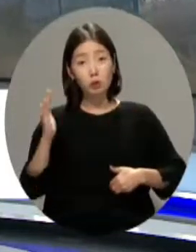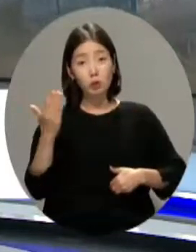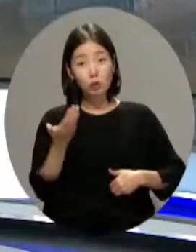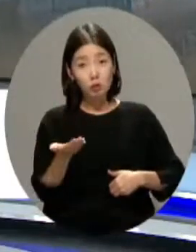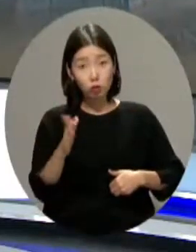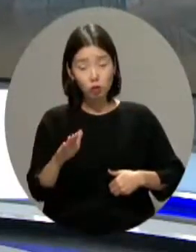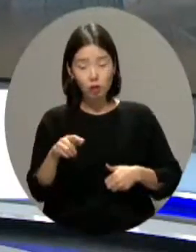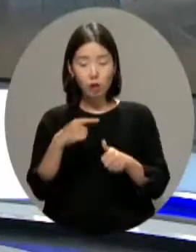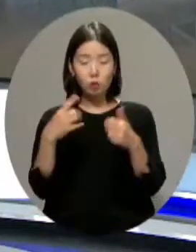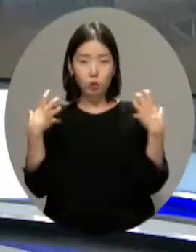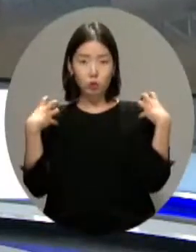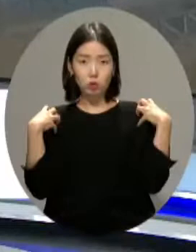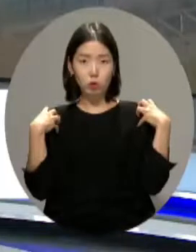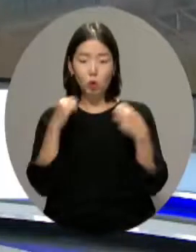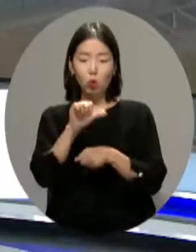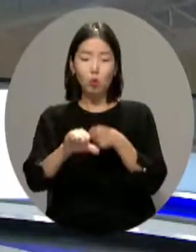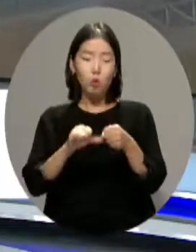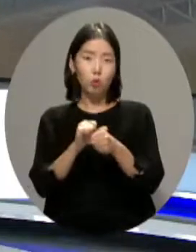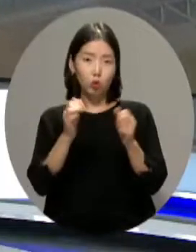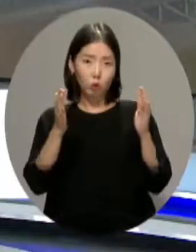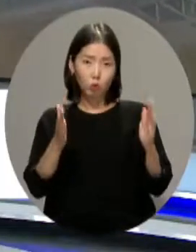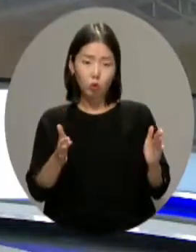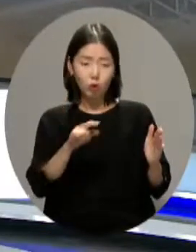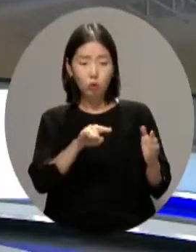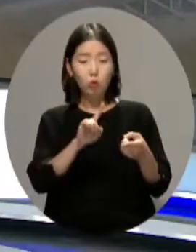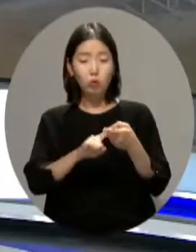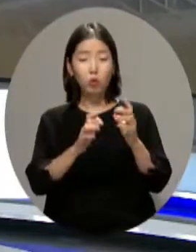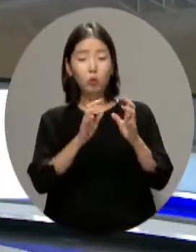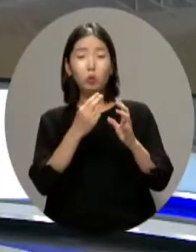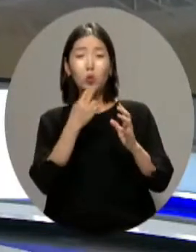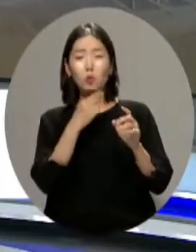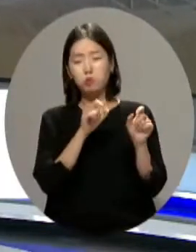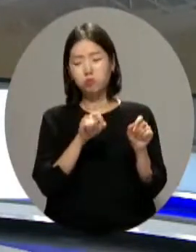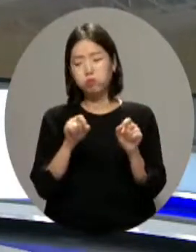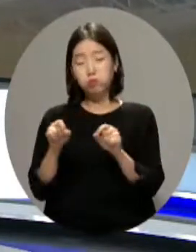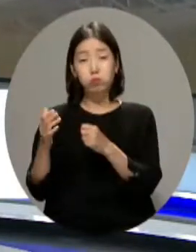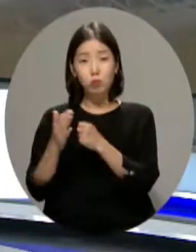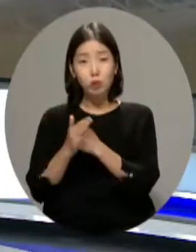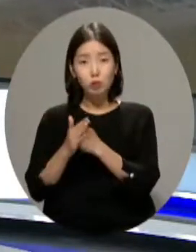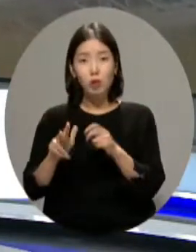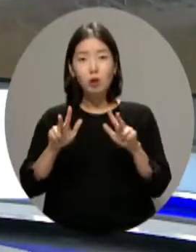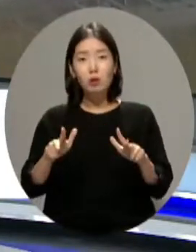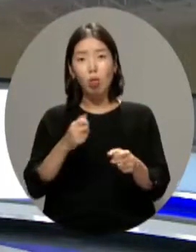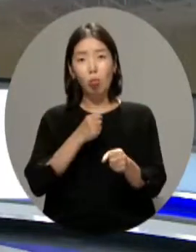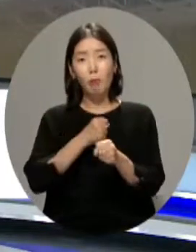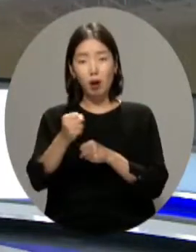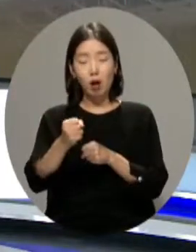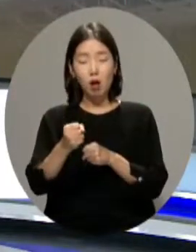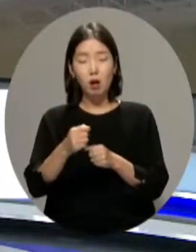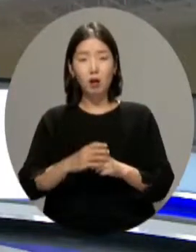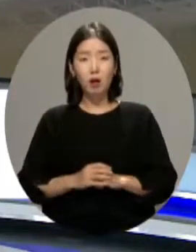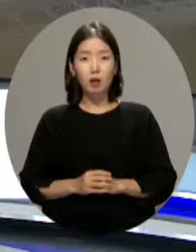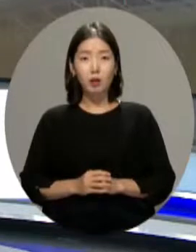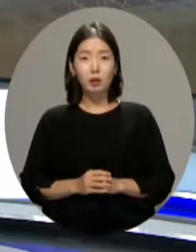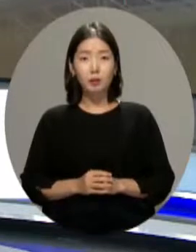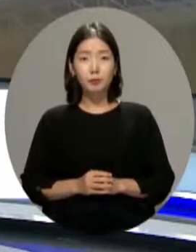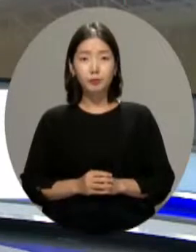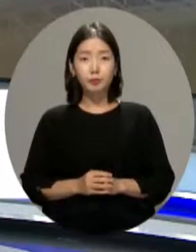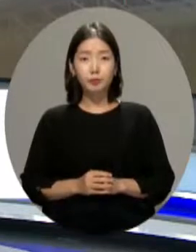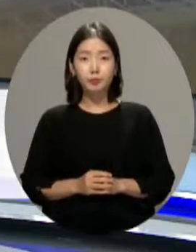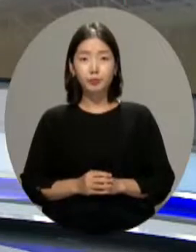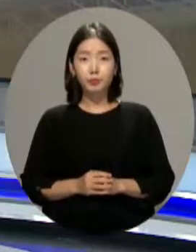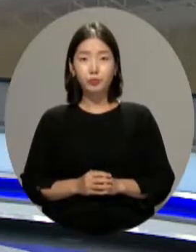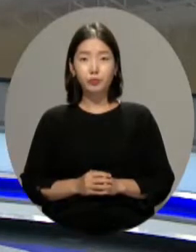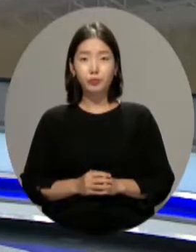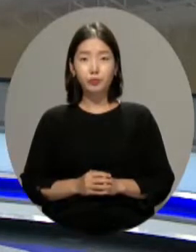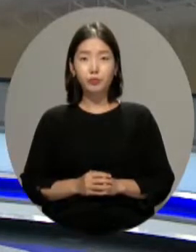그런데 전북교육청이 지난 5년 동안 논의조차 않고 미뤄두다 보니 뒤늦게 발등에 떨어진 불이 됐습니다. 한범수